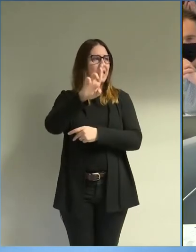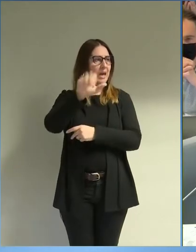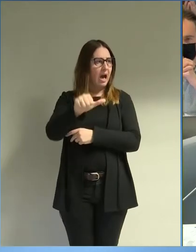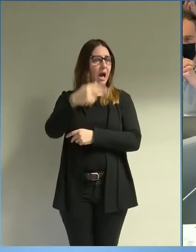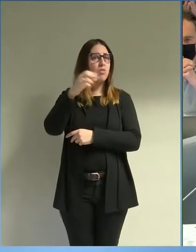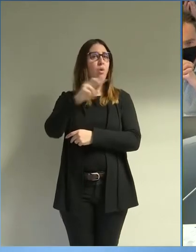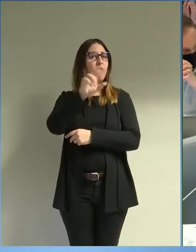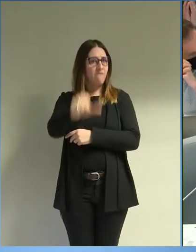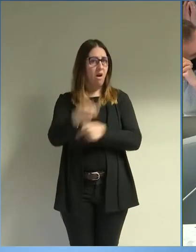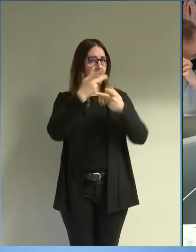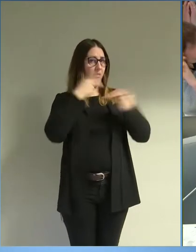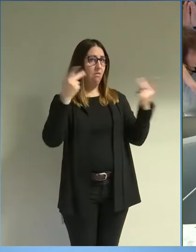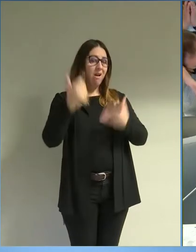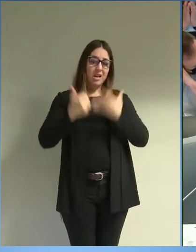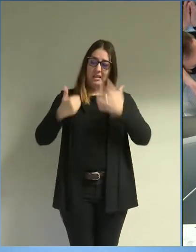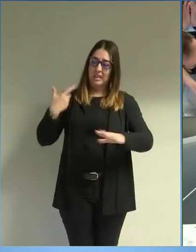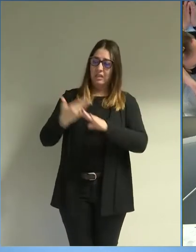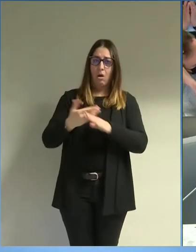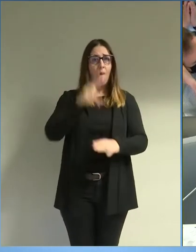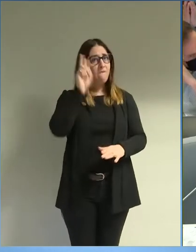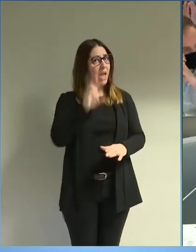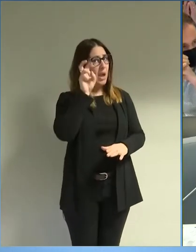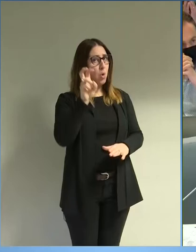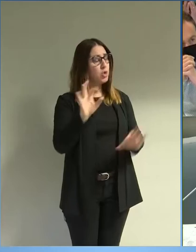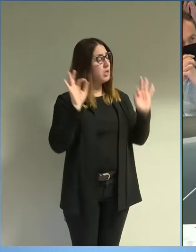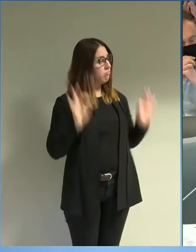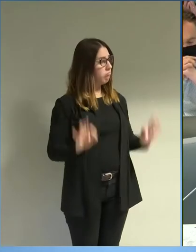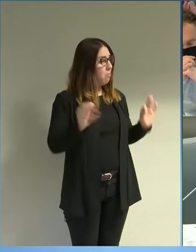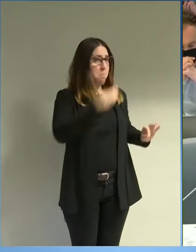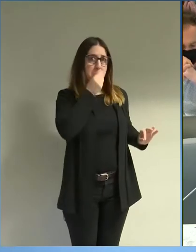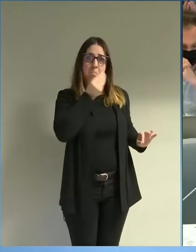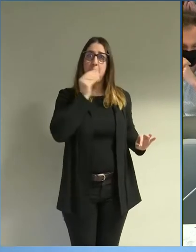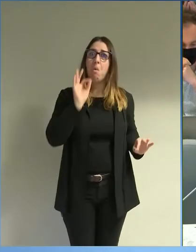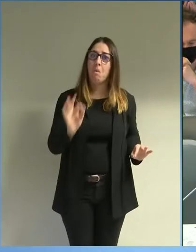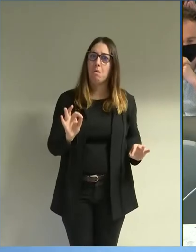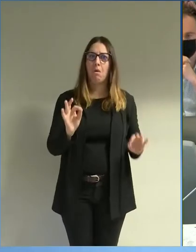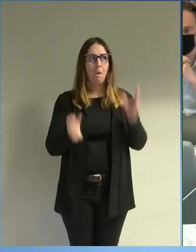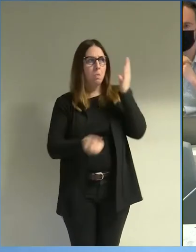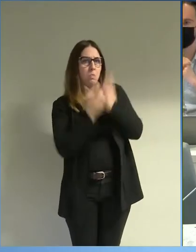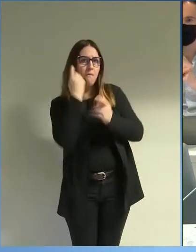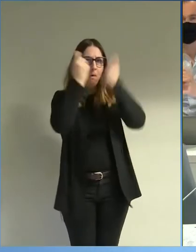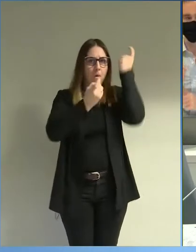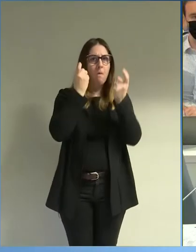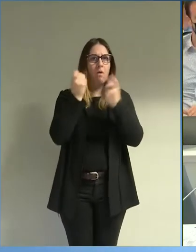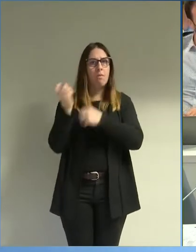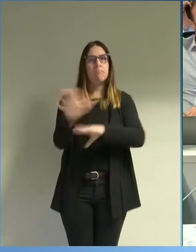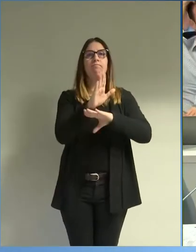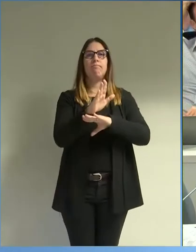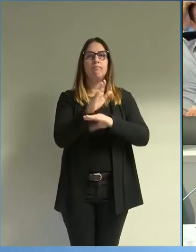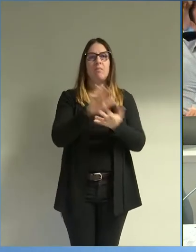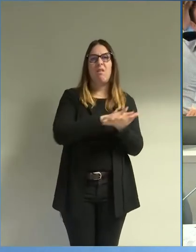ce mandat a plutôt été bons en matière d'écologie d'abord pour avoir posé des sujets nouveau sur la table comme l'artificialisation